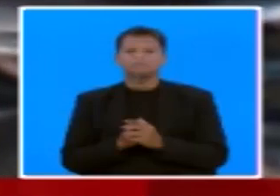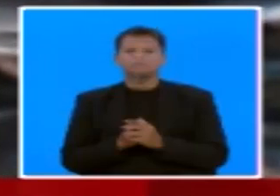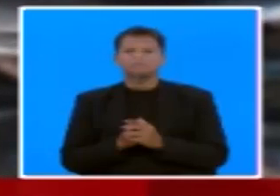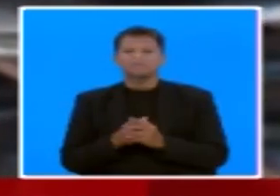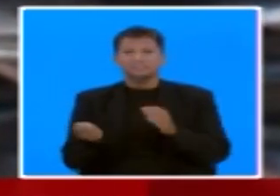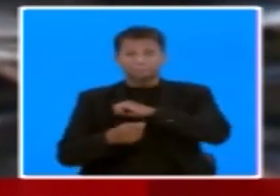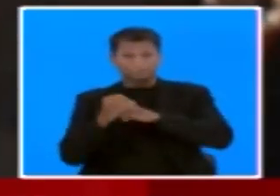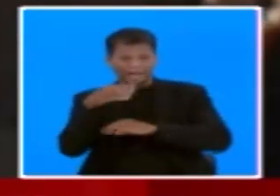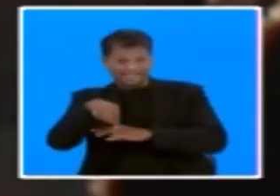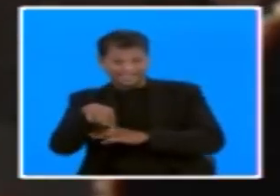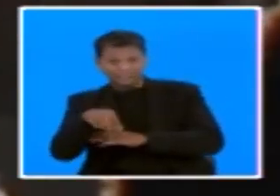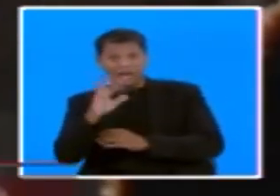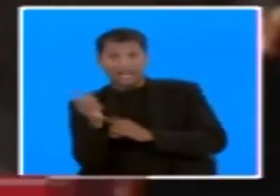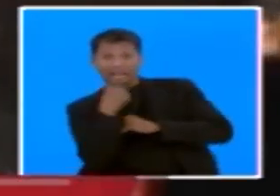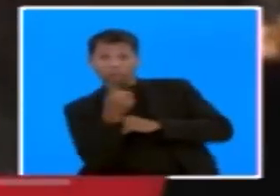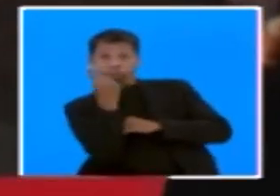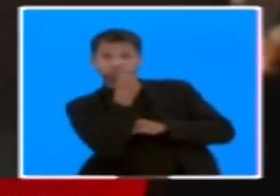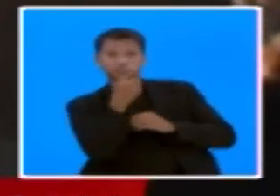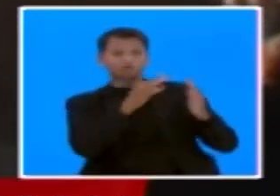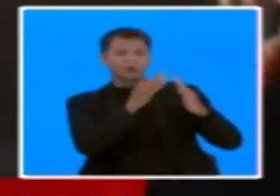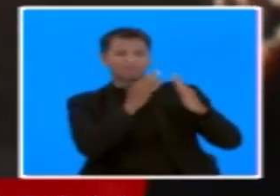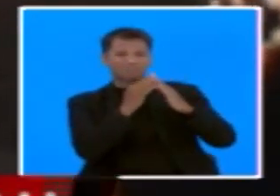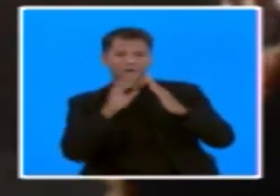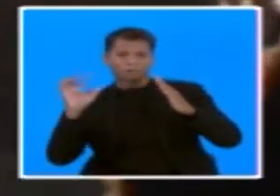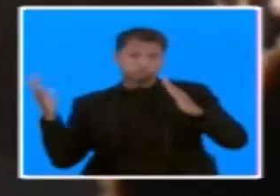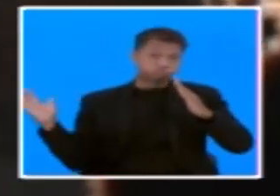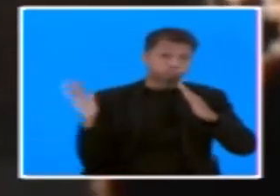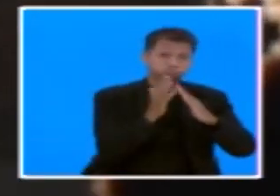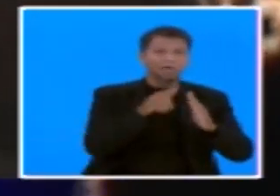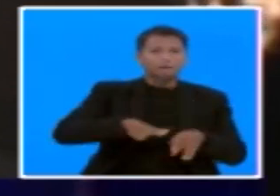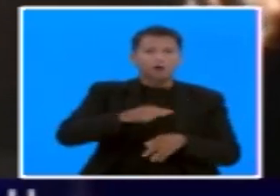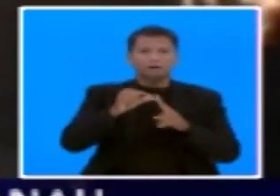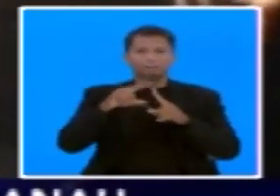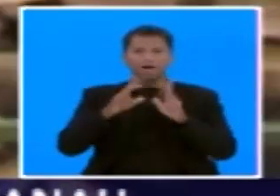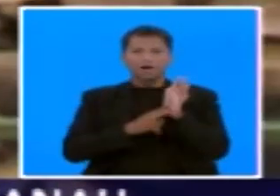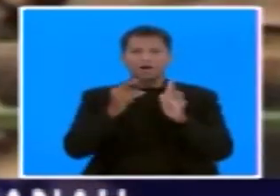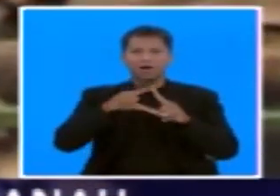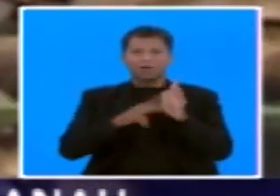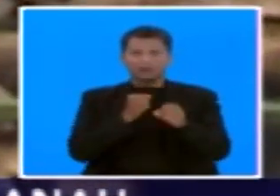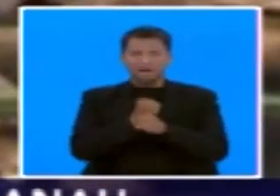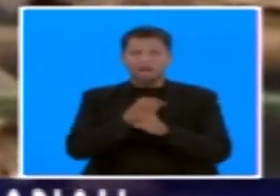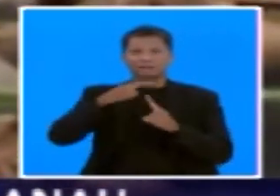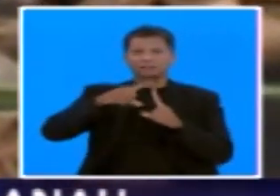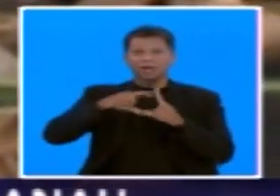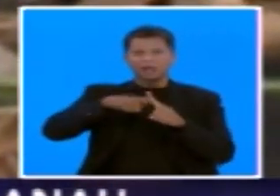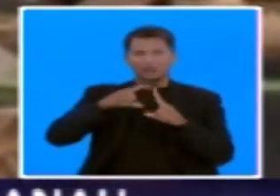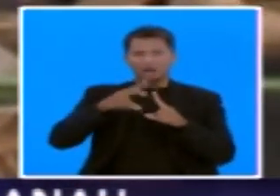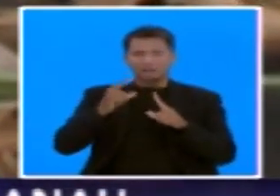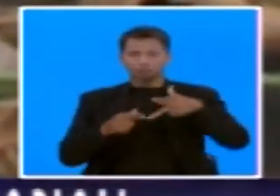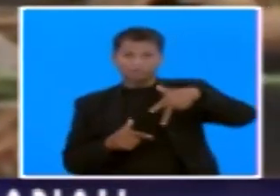Sabtu pagi, angin puting beliung menerjang perumahan di Kelurahan Pandrang Nuangku, Takalar, Sulawesi